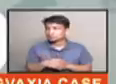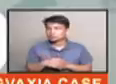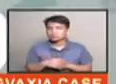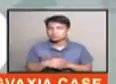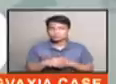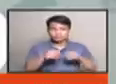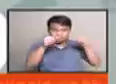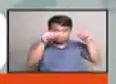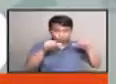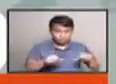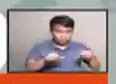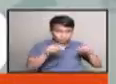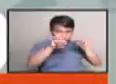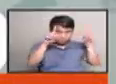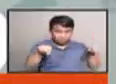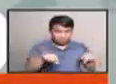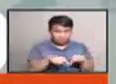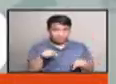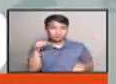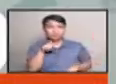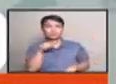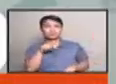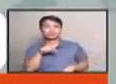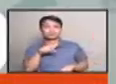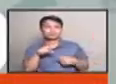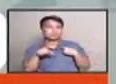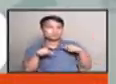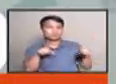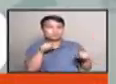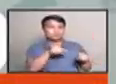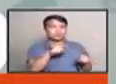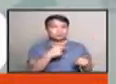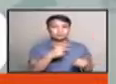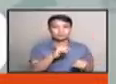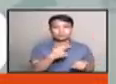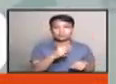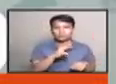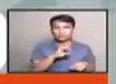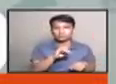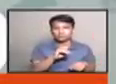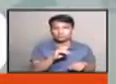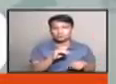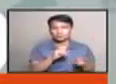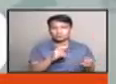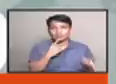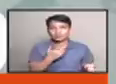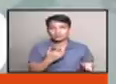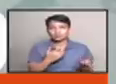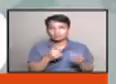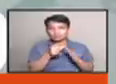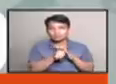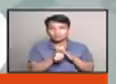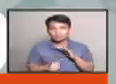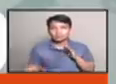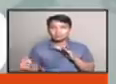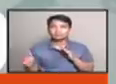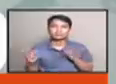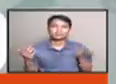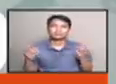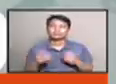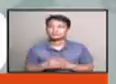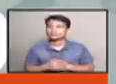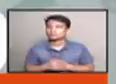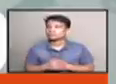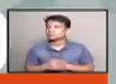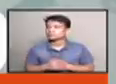niya. So sabi ko, running for Kagawad pala siya. Tapos, ganun niya po ako. Ayun.